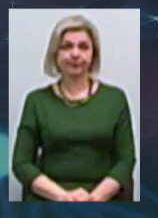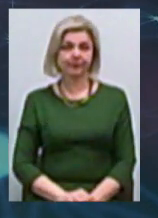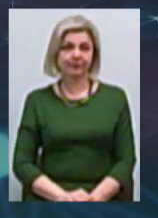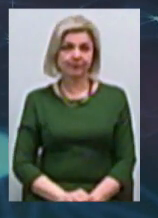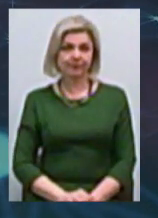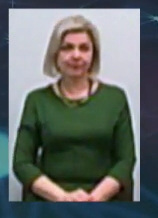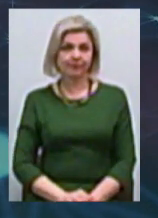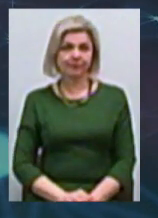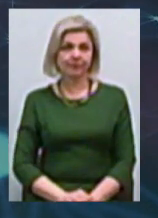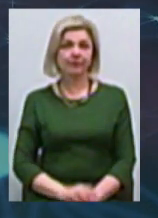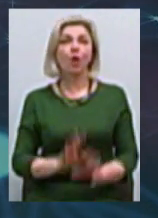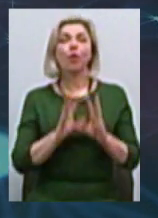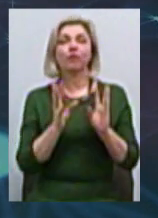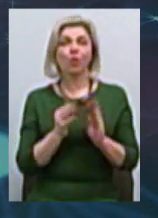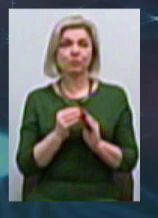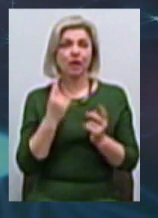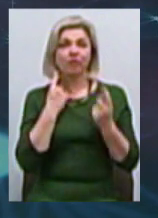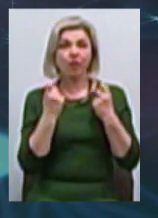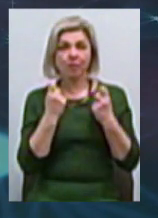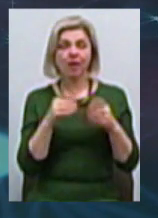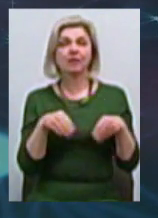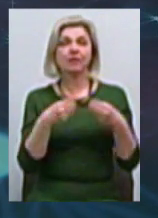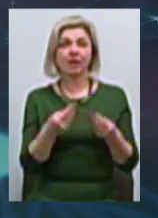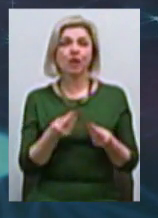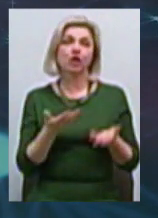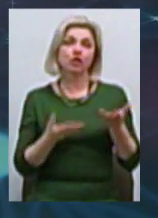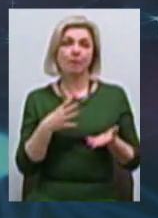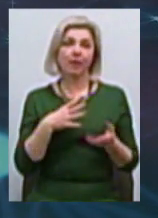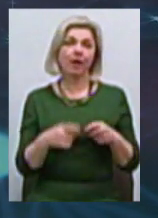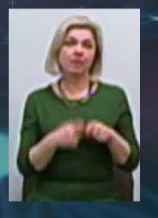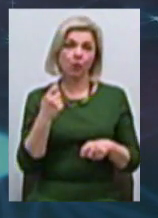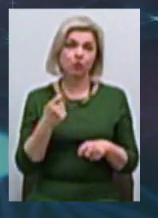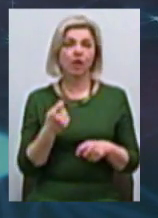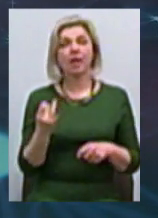так, загальну інформацію дає про те, чи були порушення і